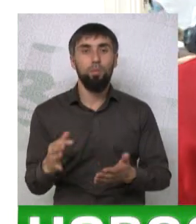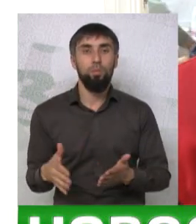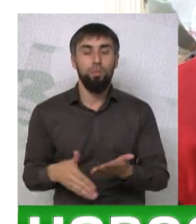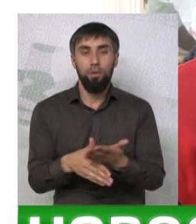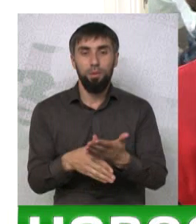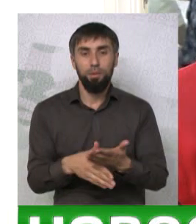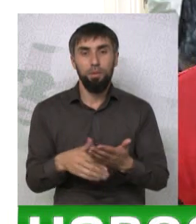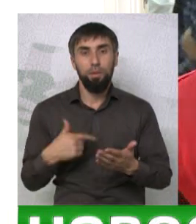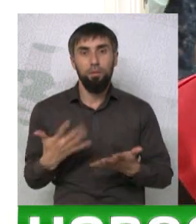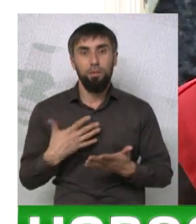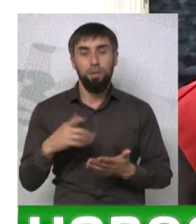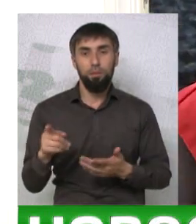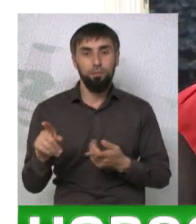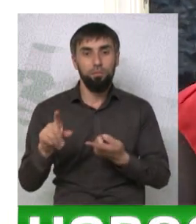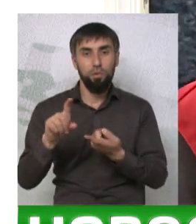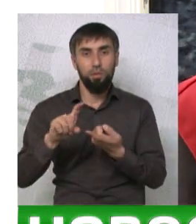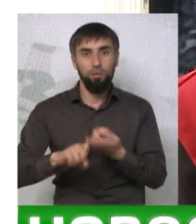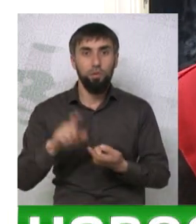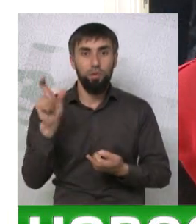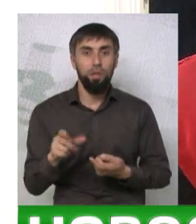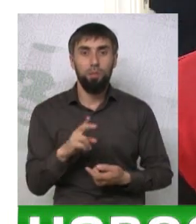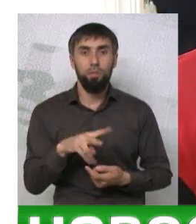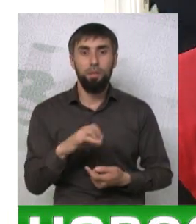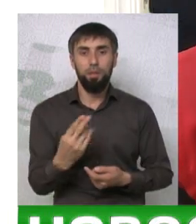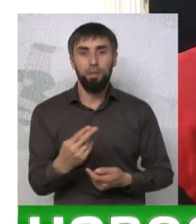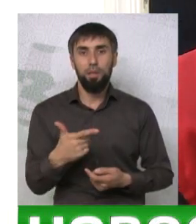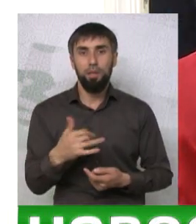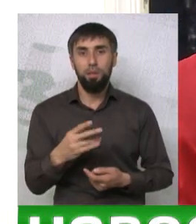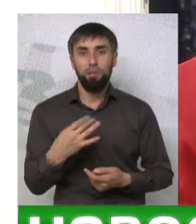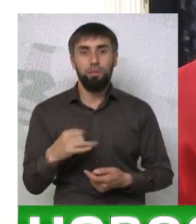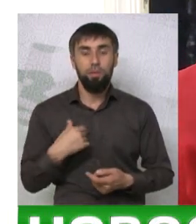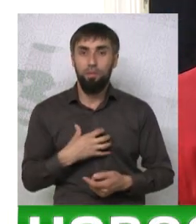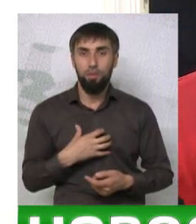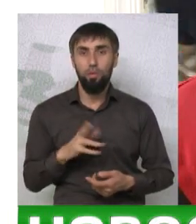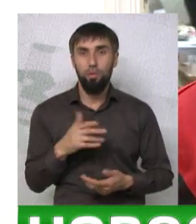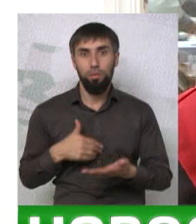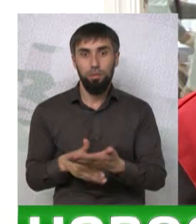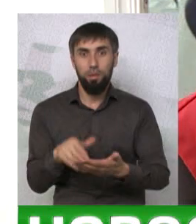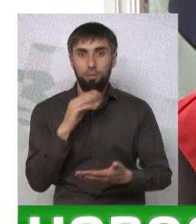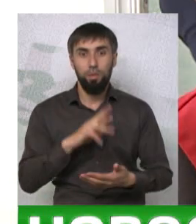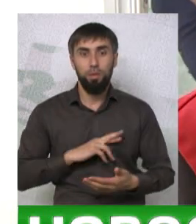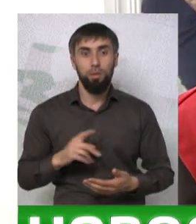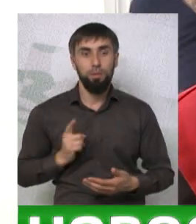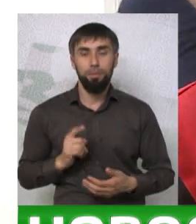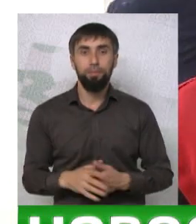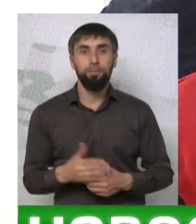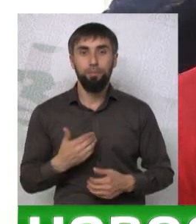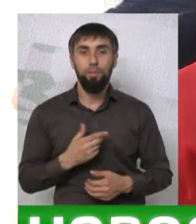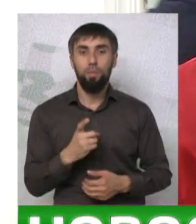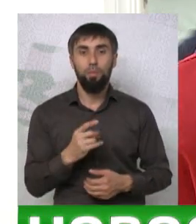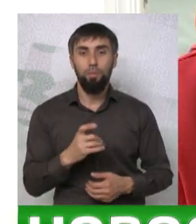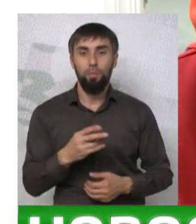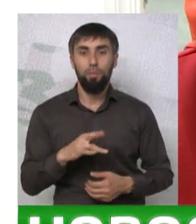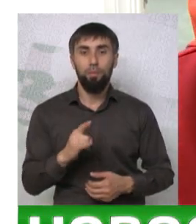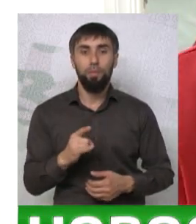найду своего генетического близнеца, это для меня это очень важно. Я надеюсь, мне хотя бы один